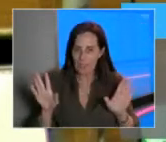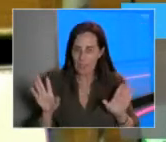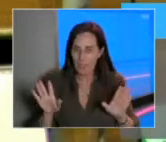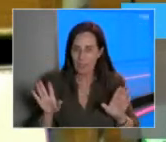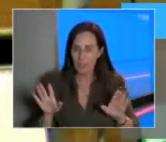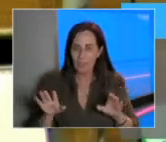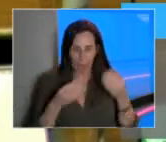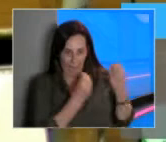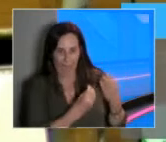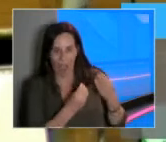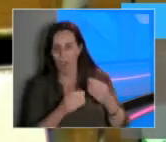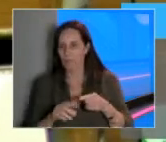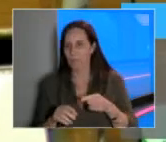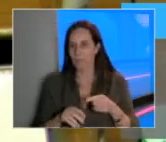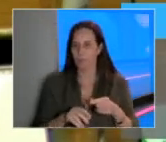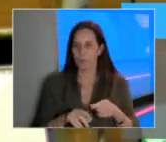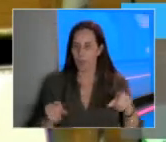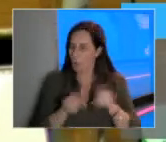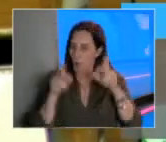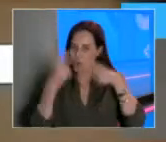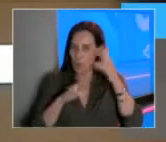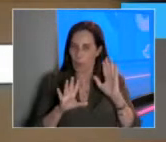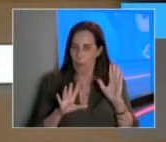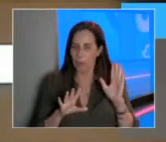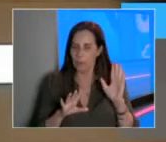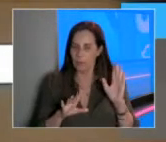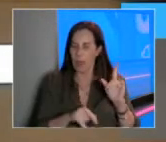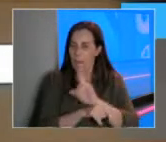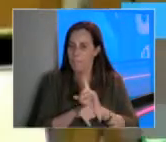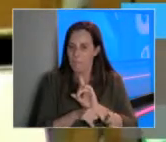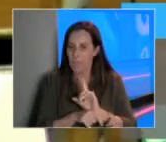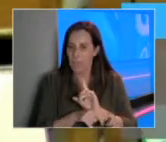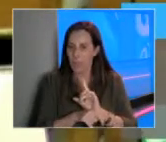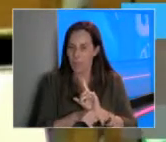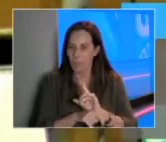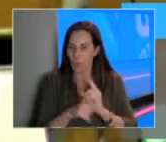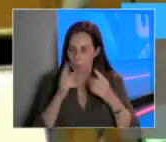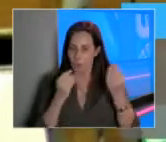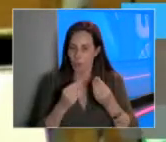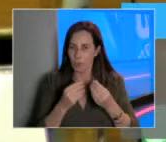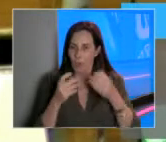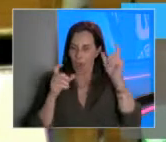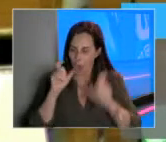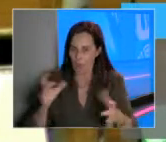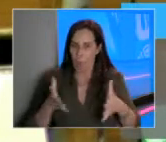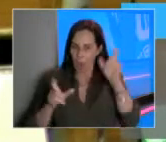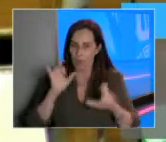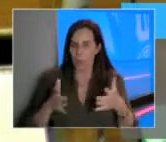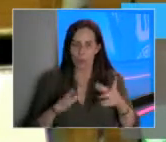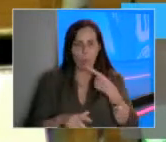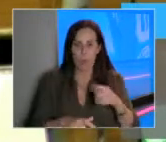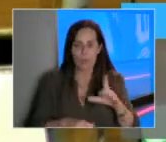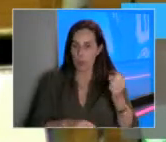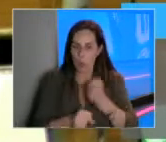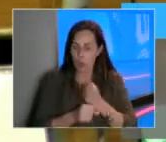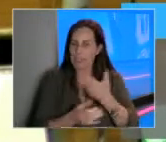בשגרה. כפי שסוכם. רגע. כפי שסוכם, בינתיים יש התפתחויות. אנשים נכנסים לחרדות וחששות. הנה אני אומר לכם,